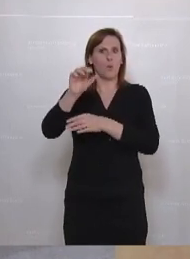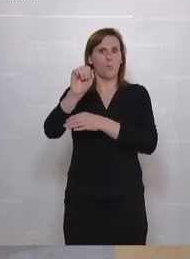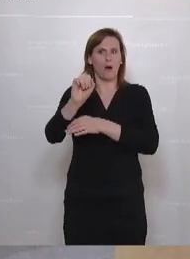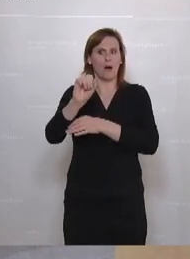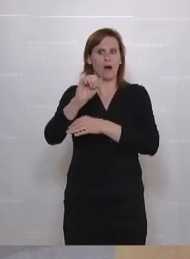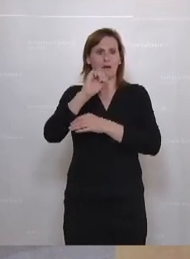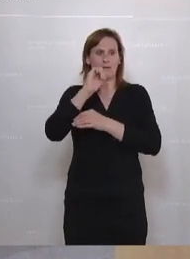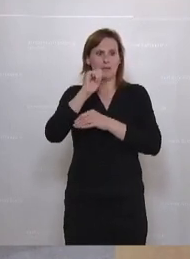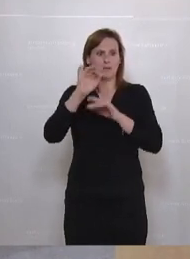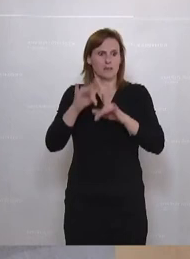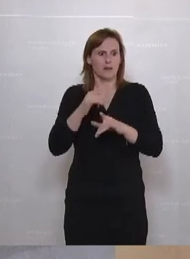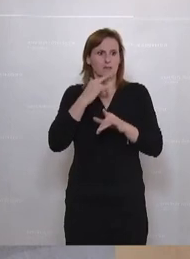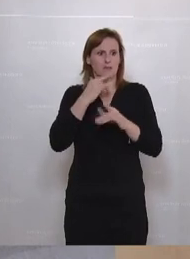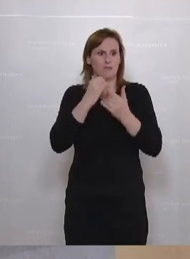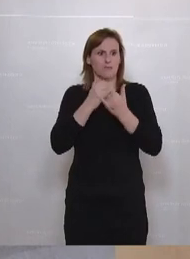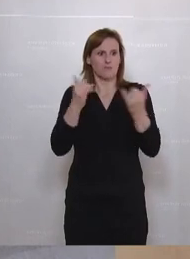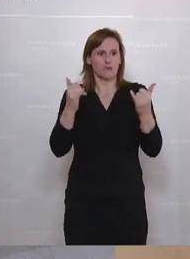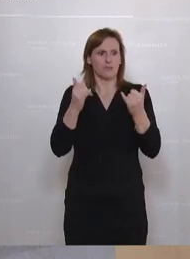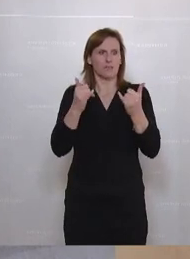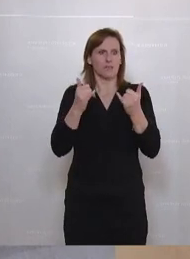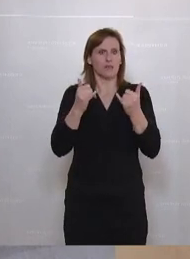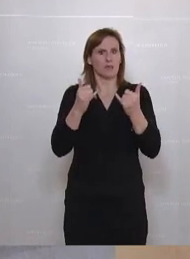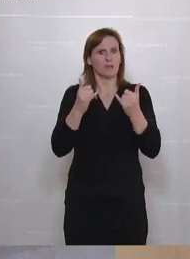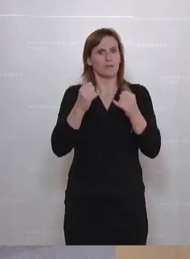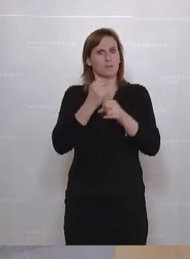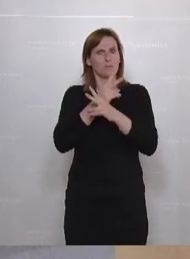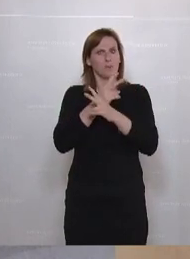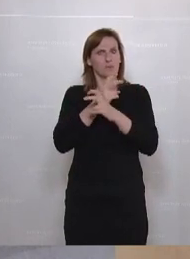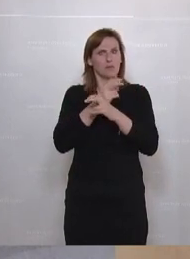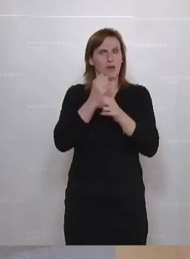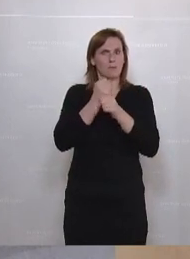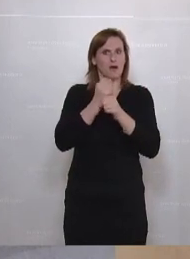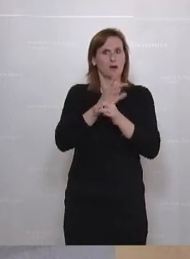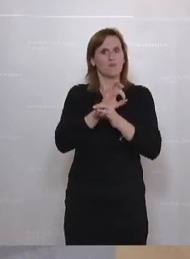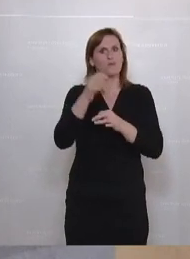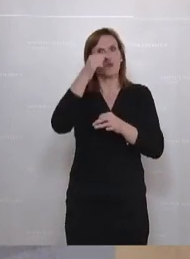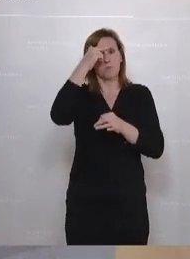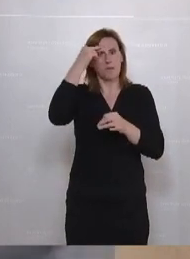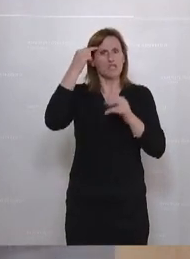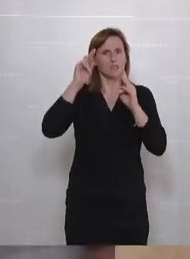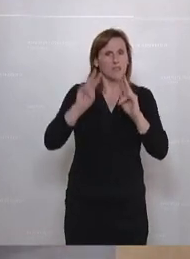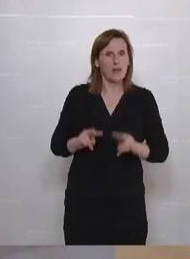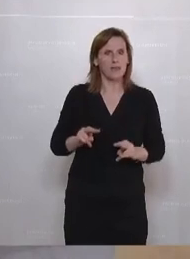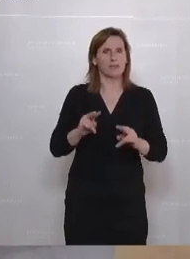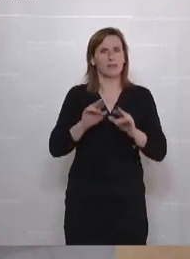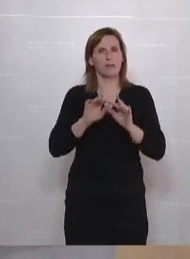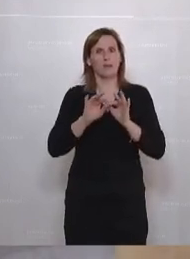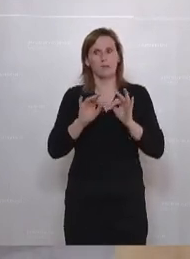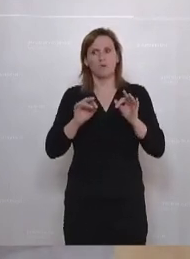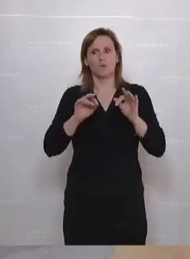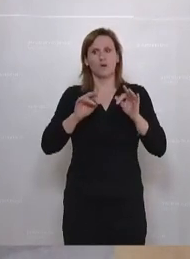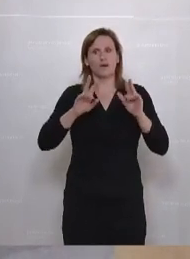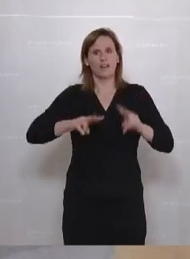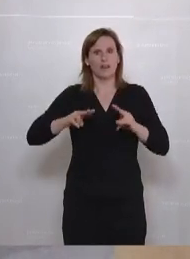konkreten Maßnahmen setzt und auch betreibt Österreich am Westbalkan für Menschenrechte, für die